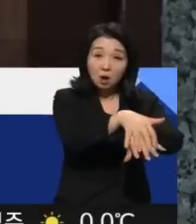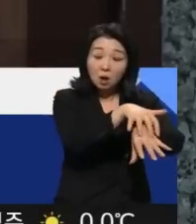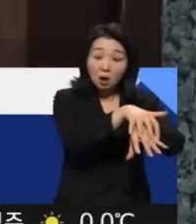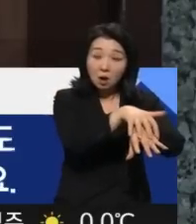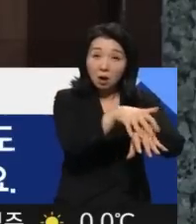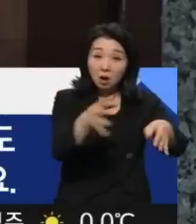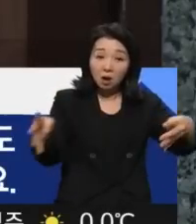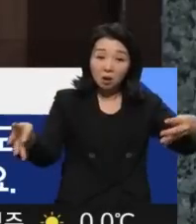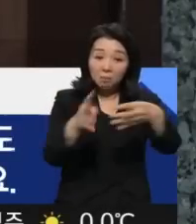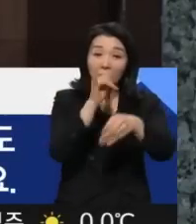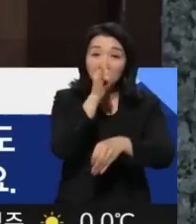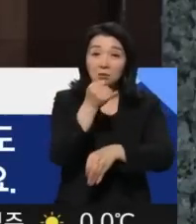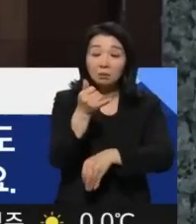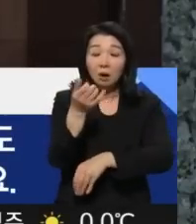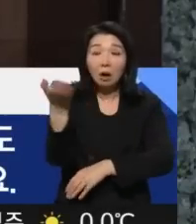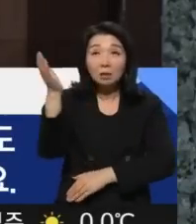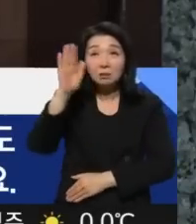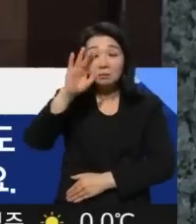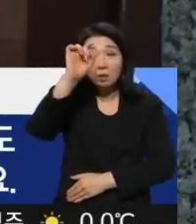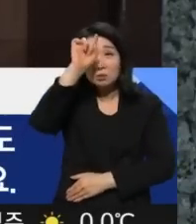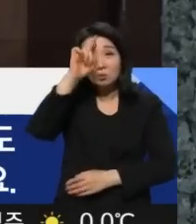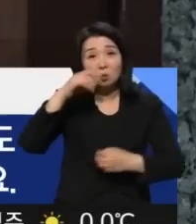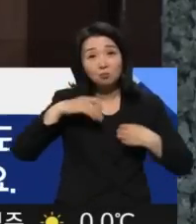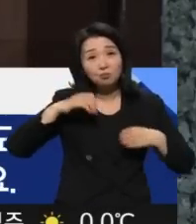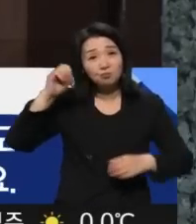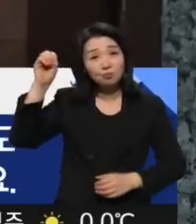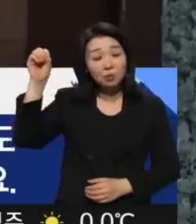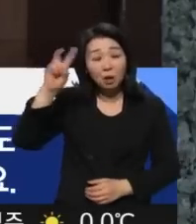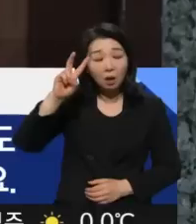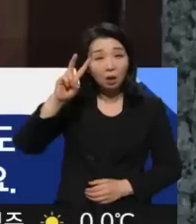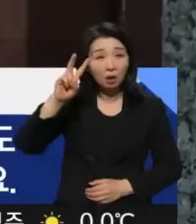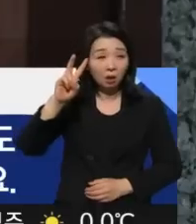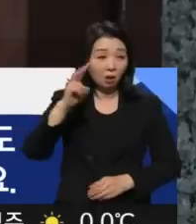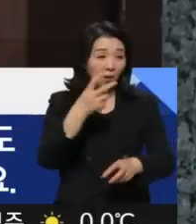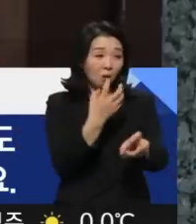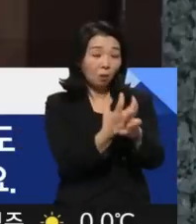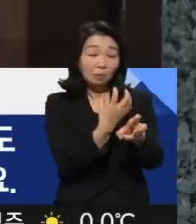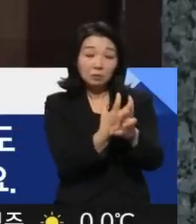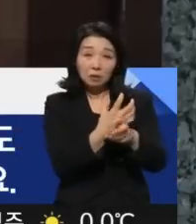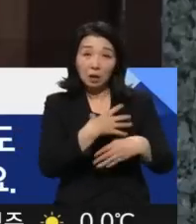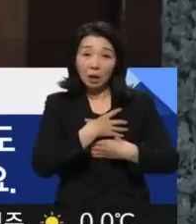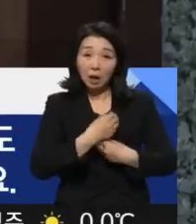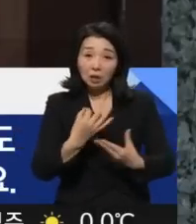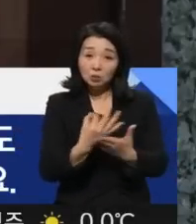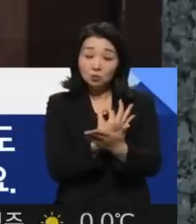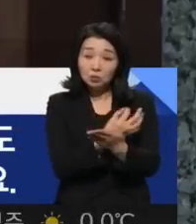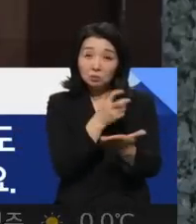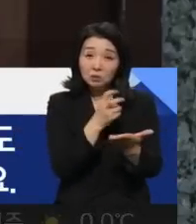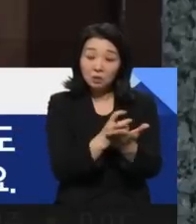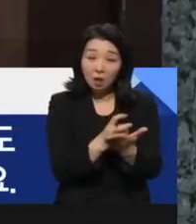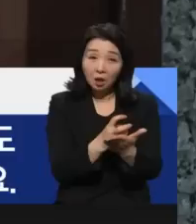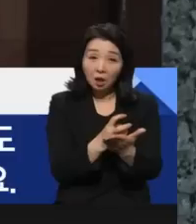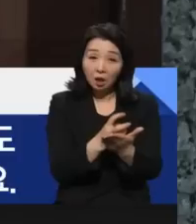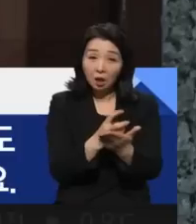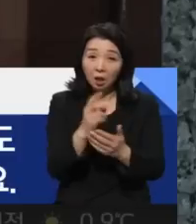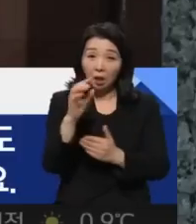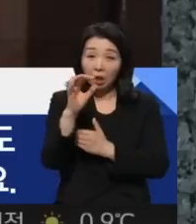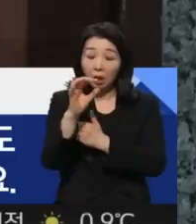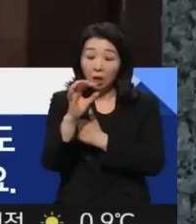정부가 갑작스럽게 화물차 안전운임제, 일몰제도 그렇고 품목 확대도 그렇고